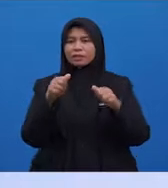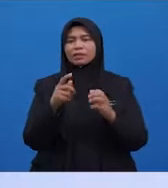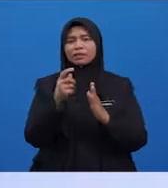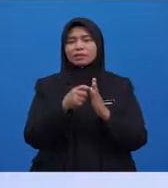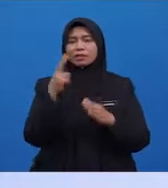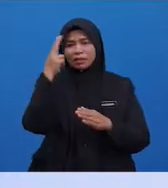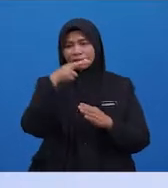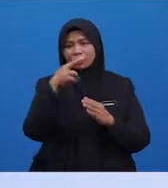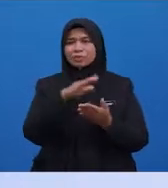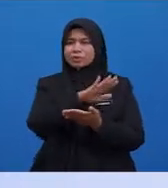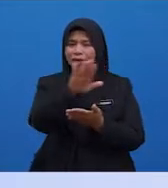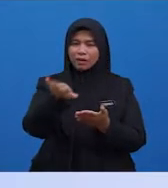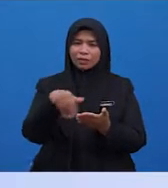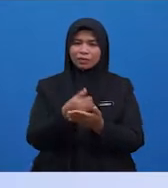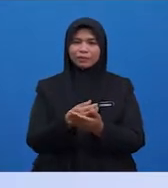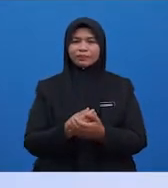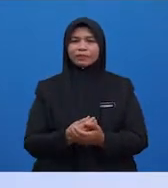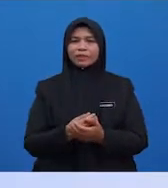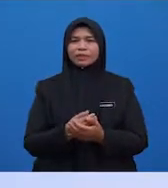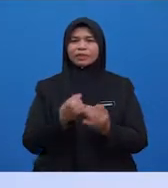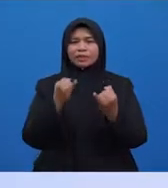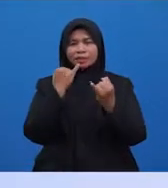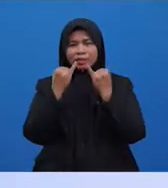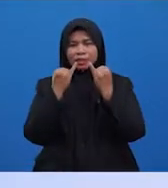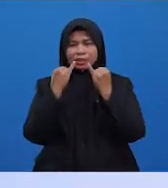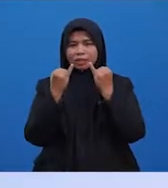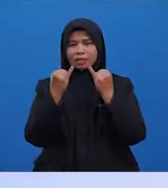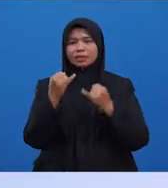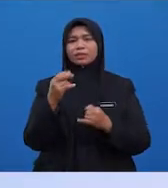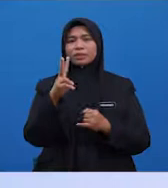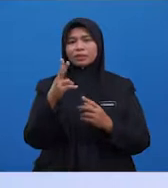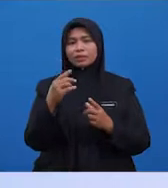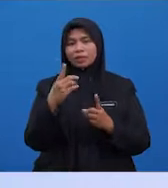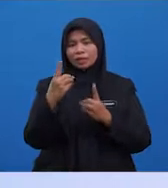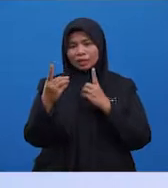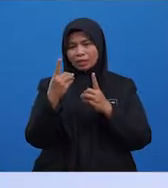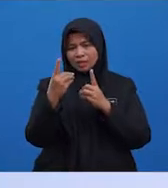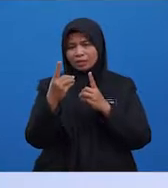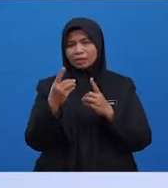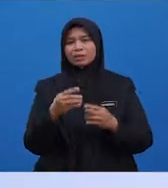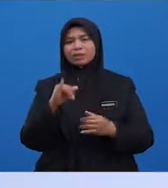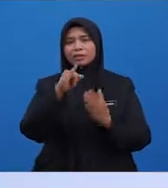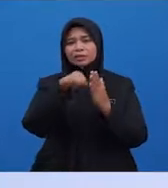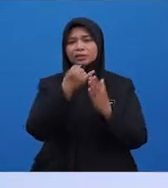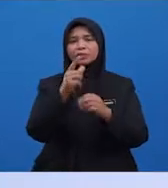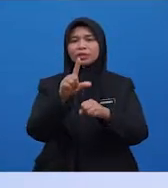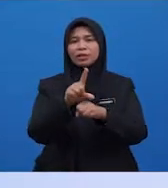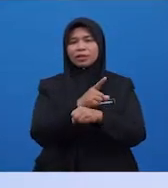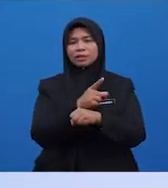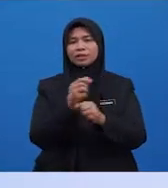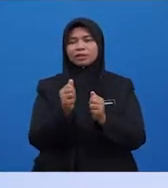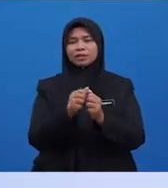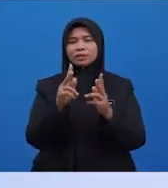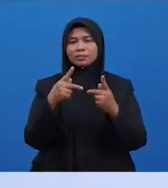atletnya. Interaksi secara dua hala antara jurulatih dengan pasukannya membantu kejayaan